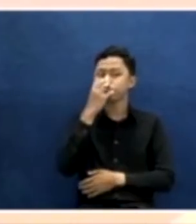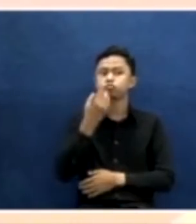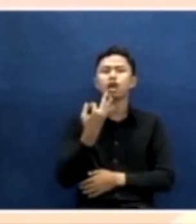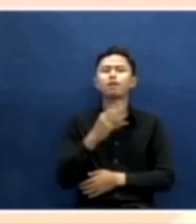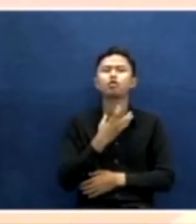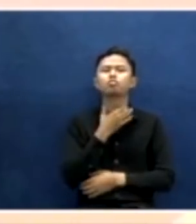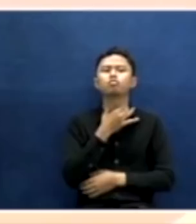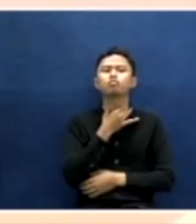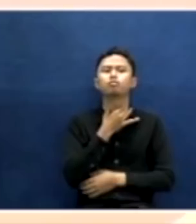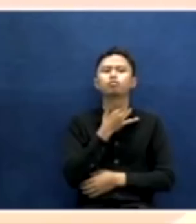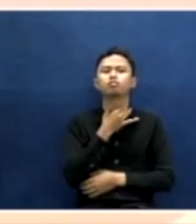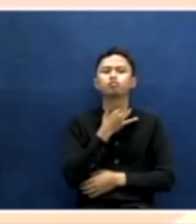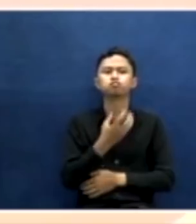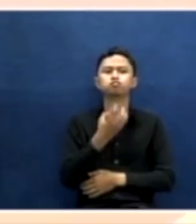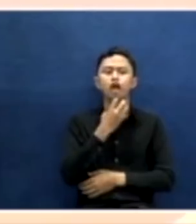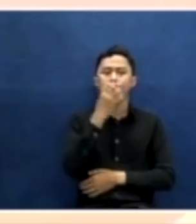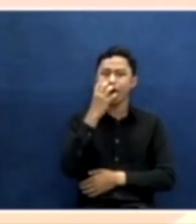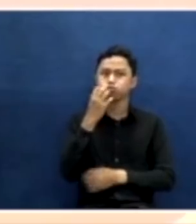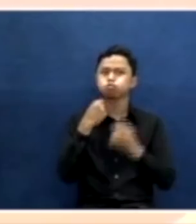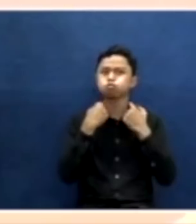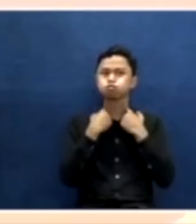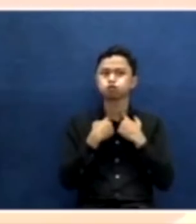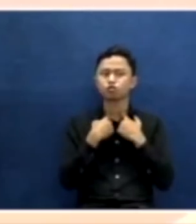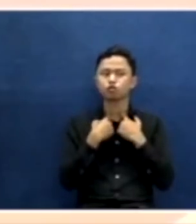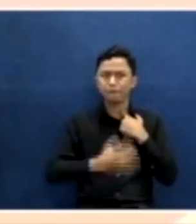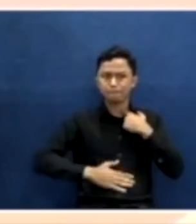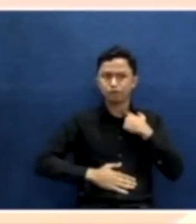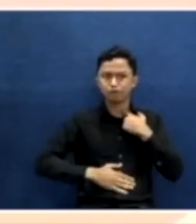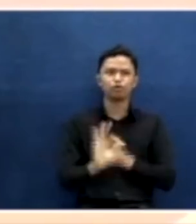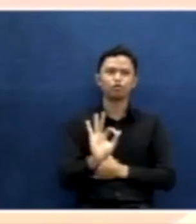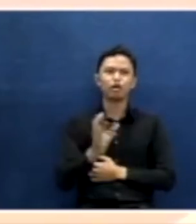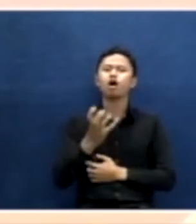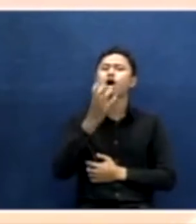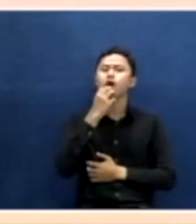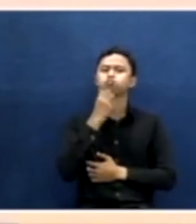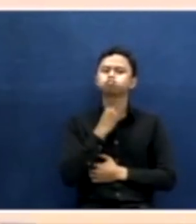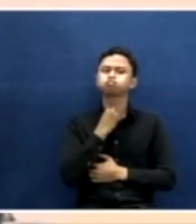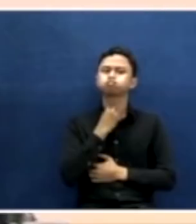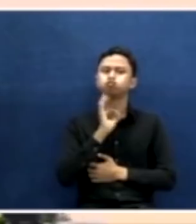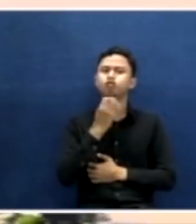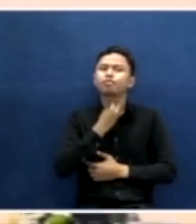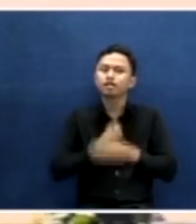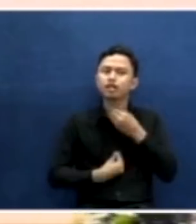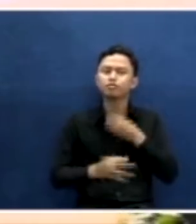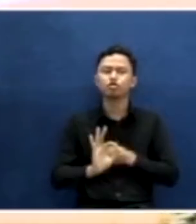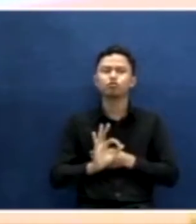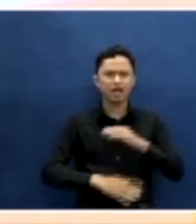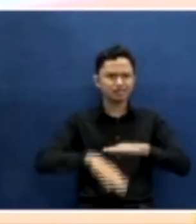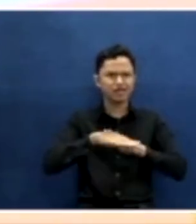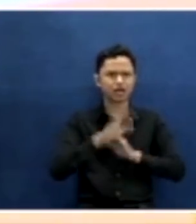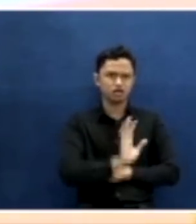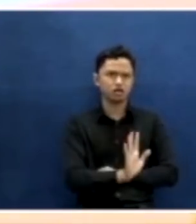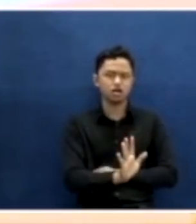Hawa sudah sampai ke dalam perutnya tapi cukup dengan satu gigitan itu ndak Sampai nambah ndak sampai kekenyangan ndak